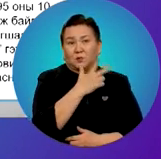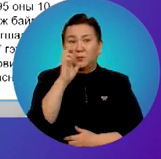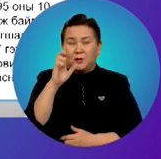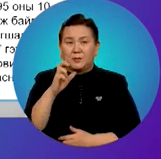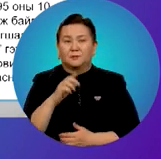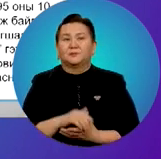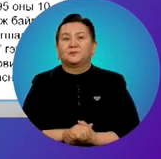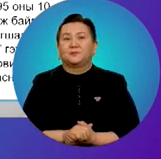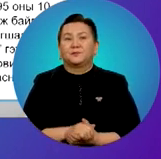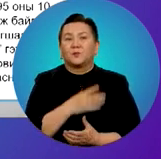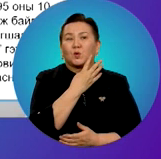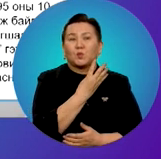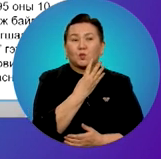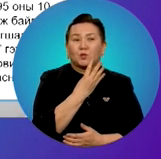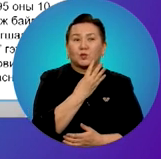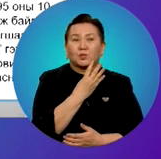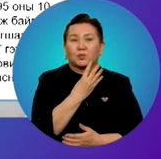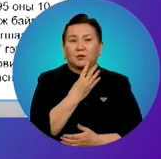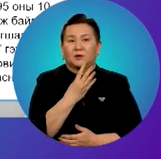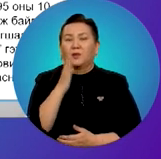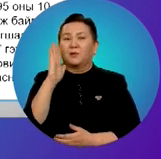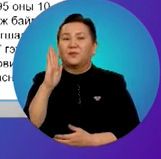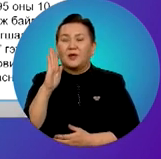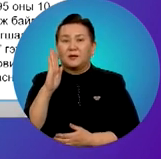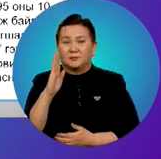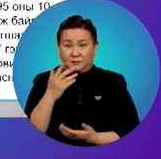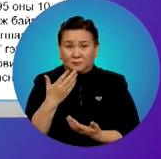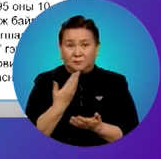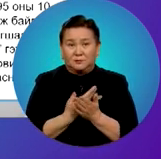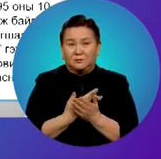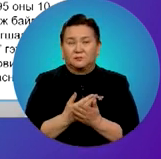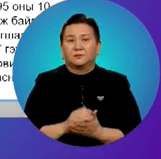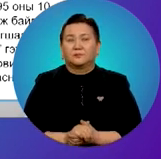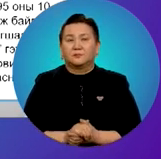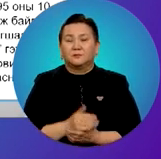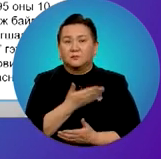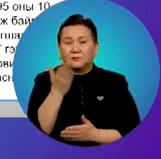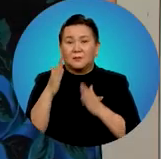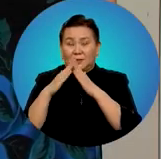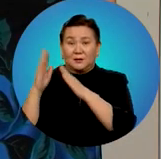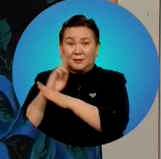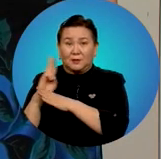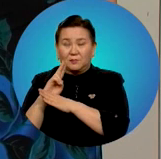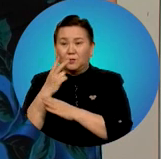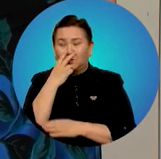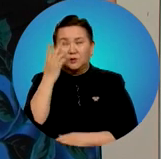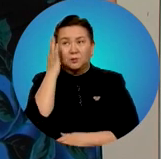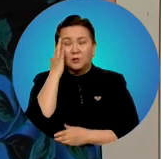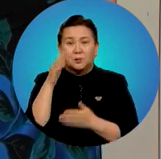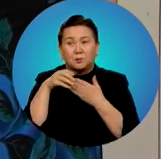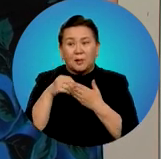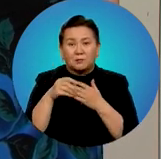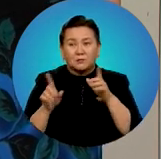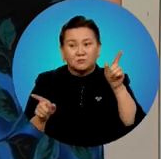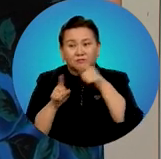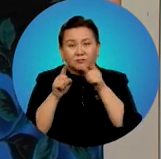байна. За дөрөвт үзэл бодлыг болохоор В хувилбар дэлгэрүүлсэн байна. За ингээд та бүхэн гэрийн даалгавраа үзэл бодлыг баримт буюу